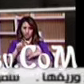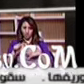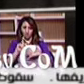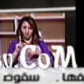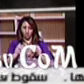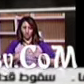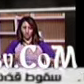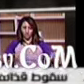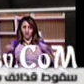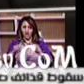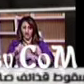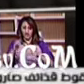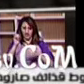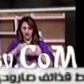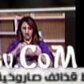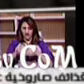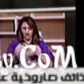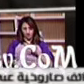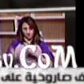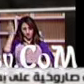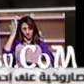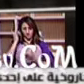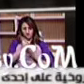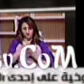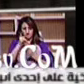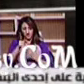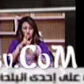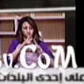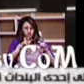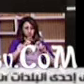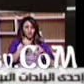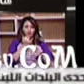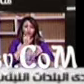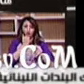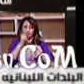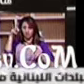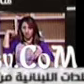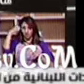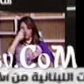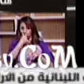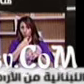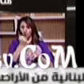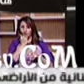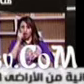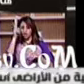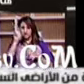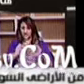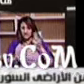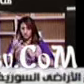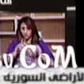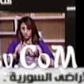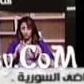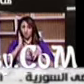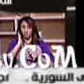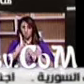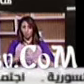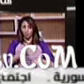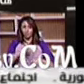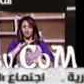بيقول انه قرار اللجنه لجنه الانتخابات الرئاسيه ضارك النفط